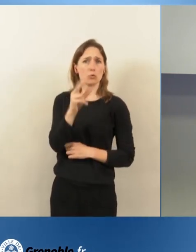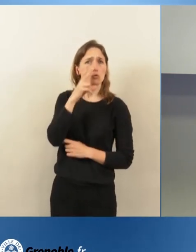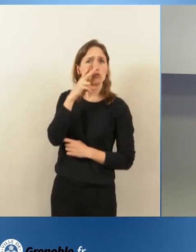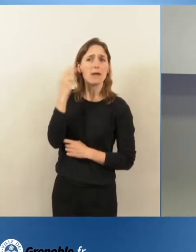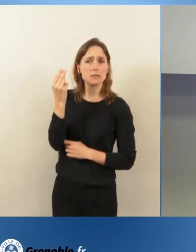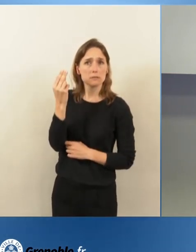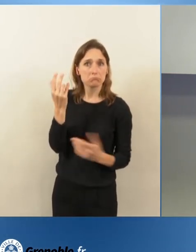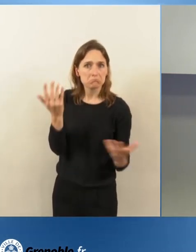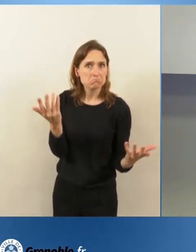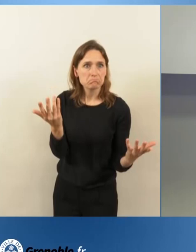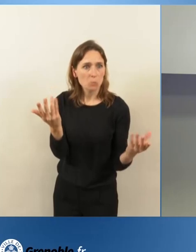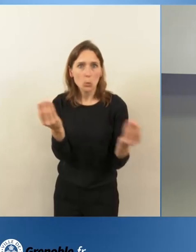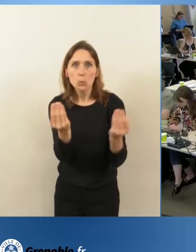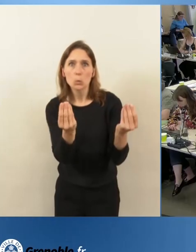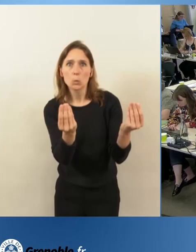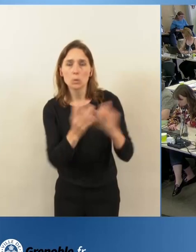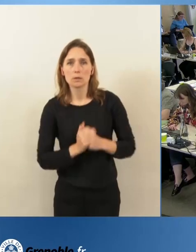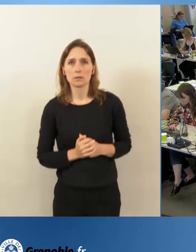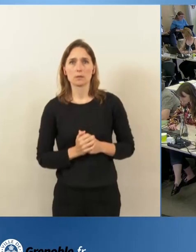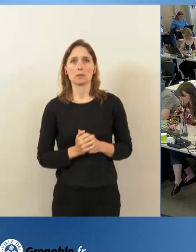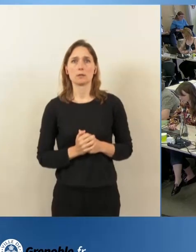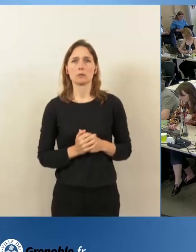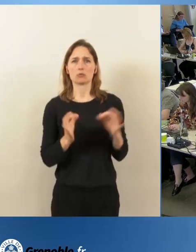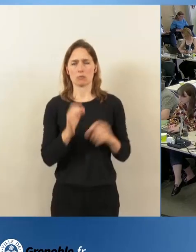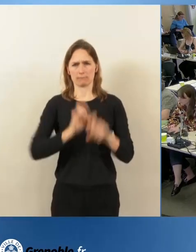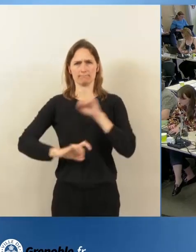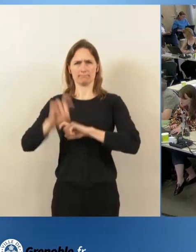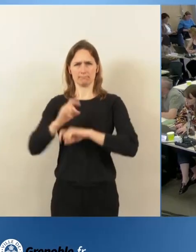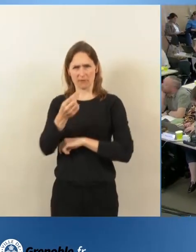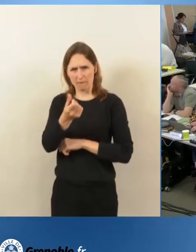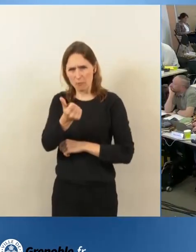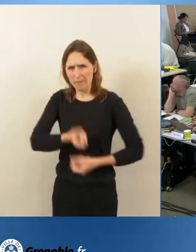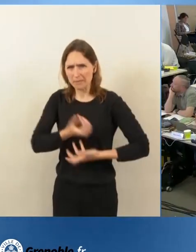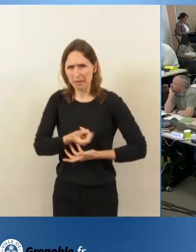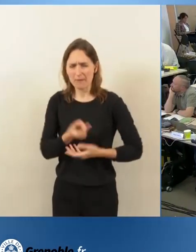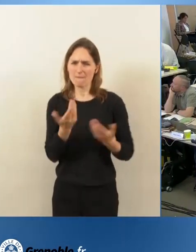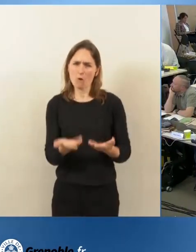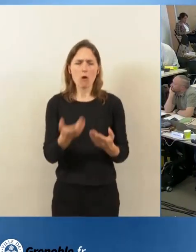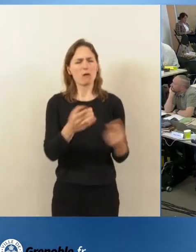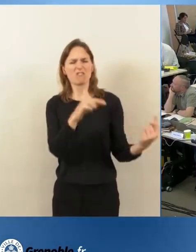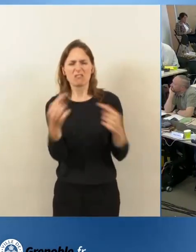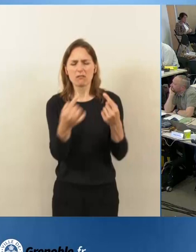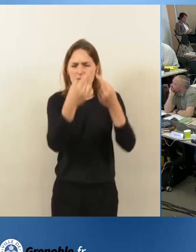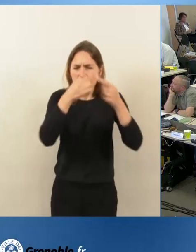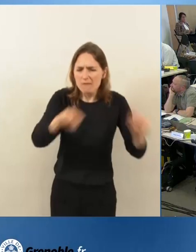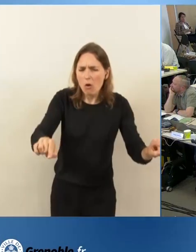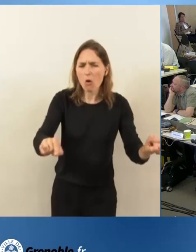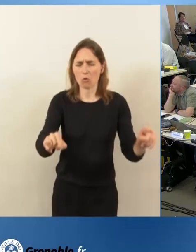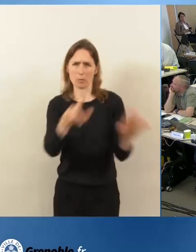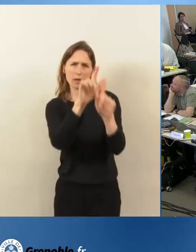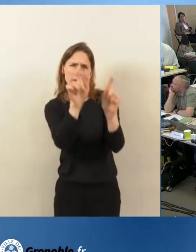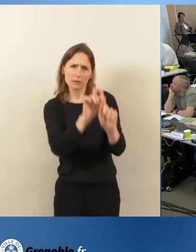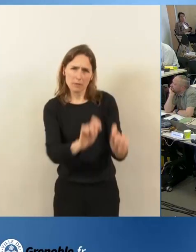dans lequel je reprends vous disiez il faut dépasser nos différences dans le respect de nos histoires de